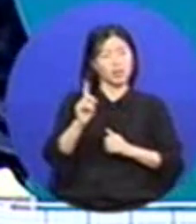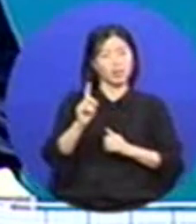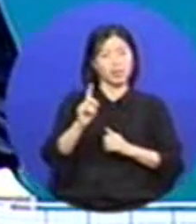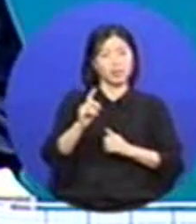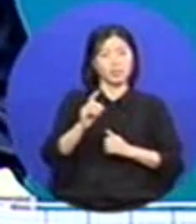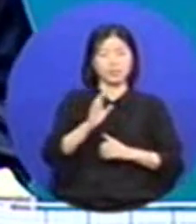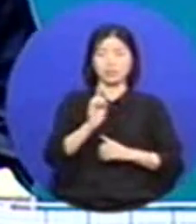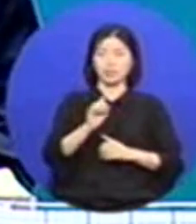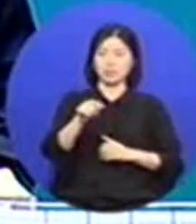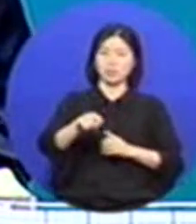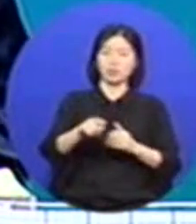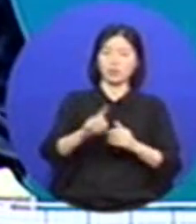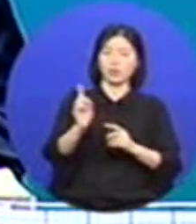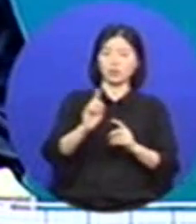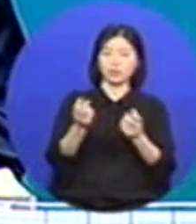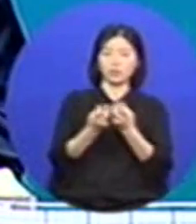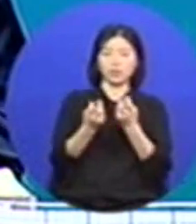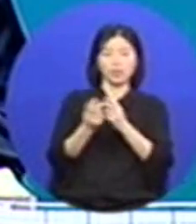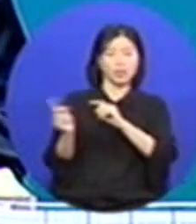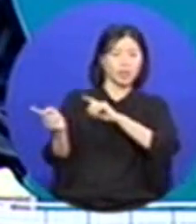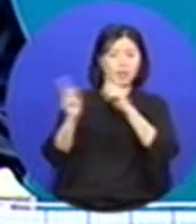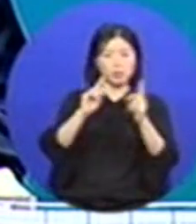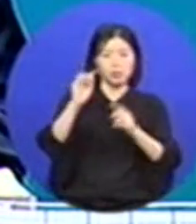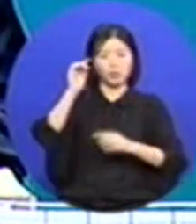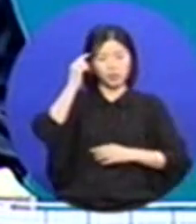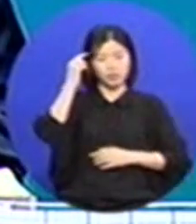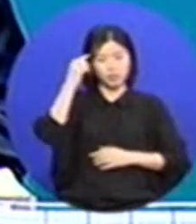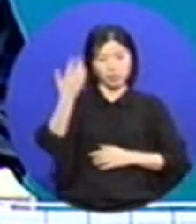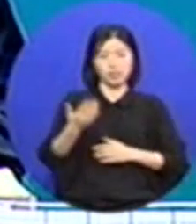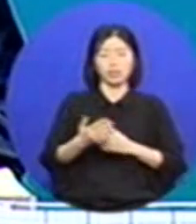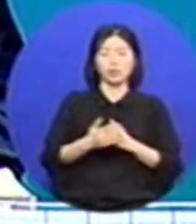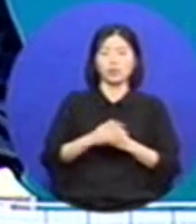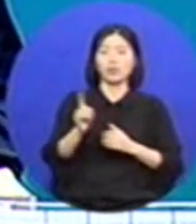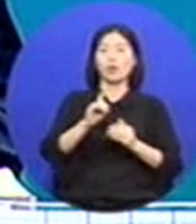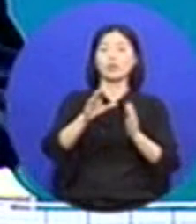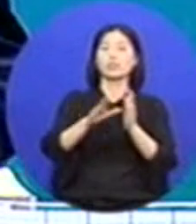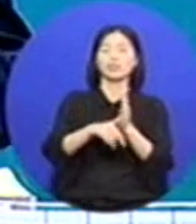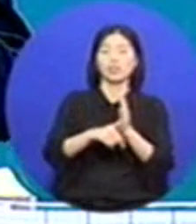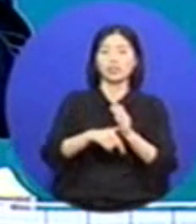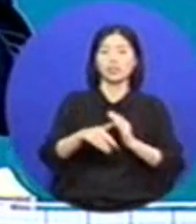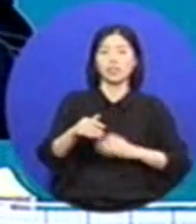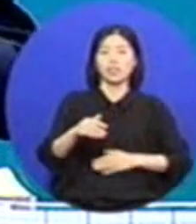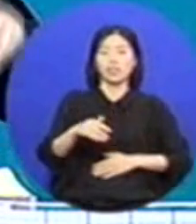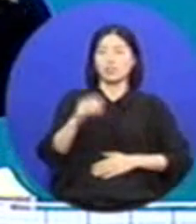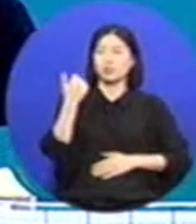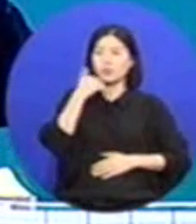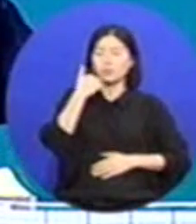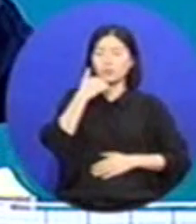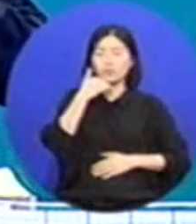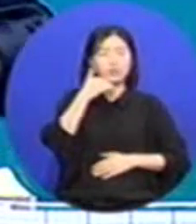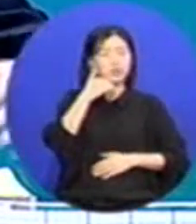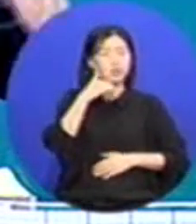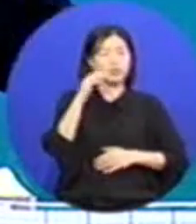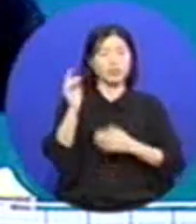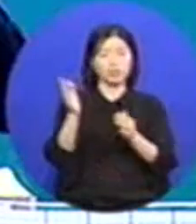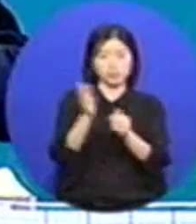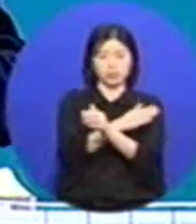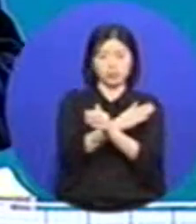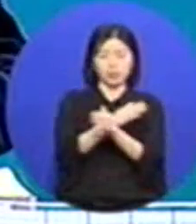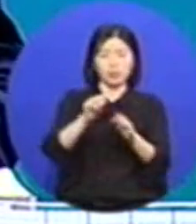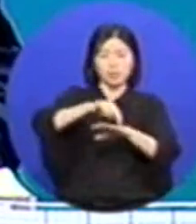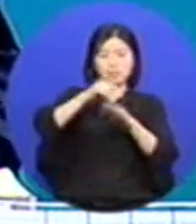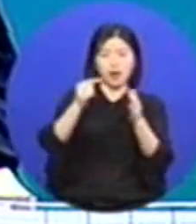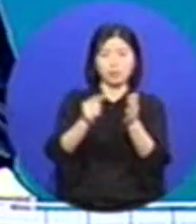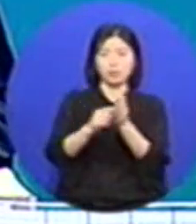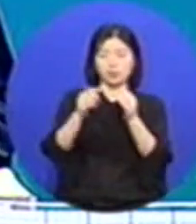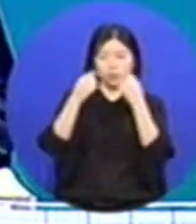함 어떻게 이걸 회복하지 요 그래서 어떤 때는 아 좀 누군가로부터 좀 마음이 까 확 바뀌어 지는